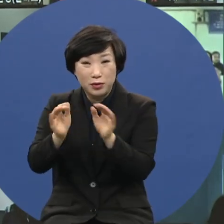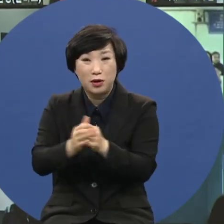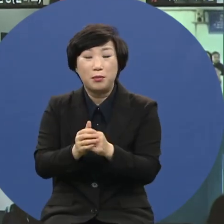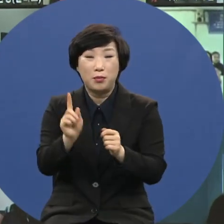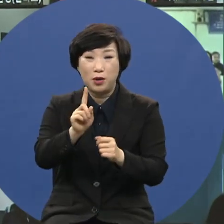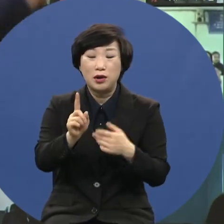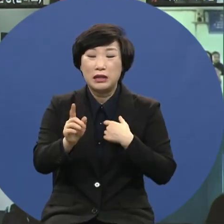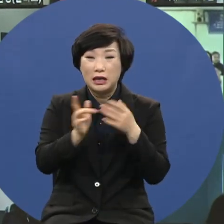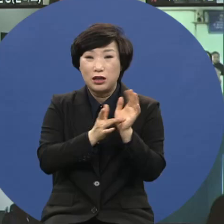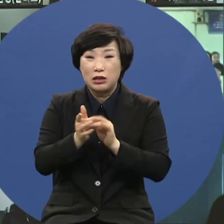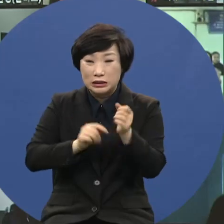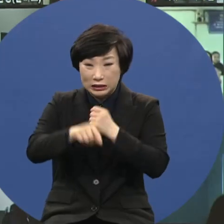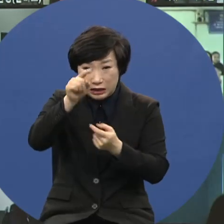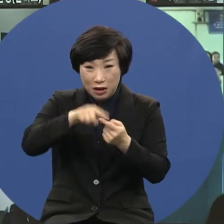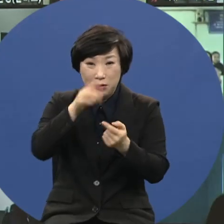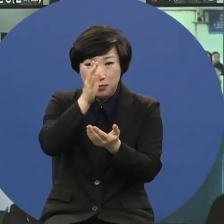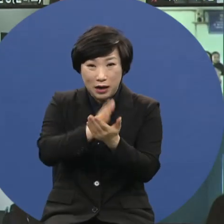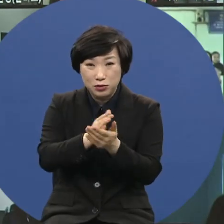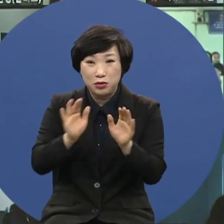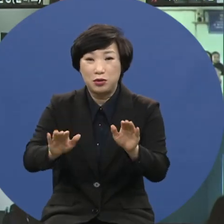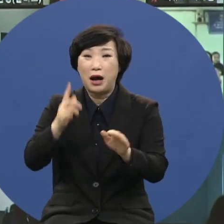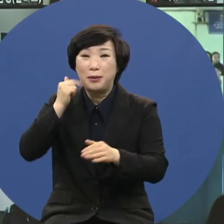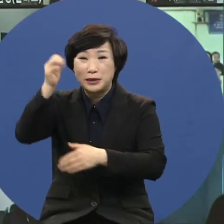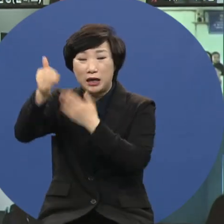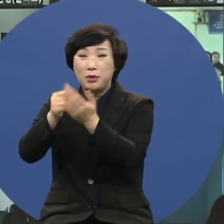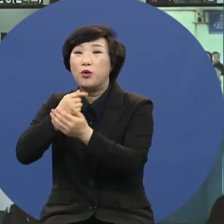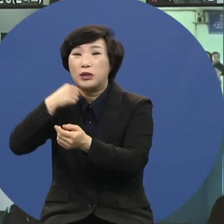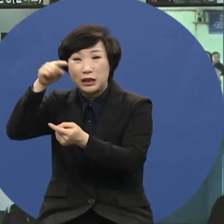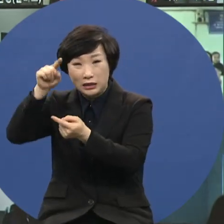뜻대로 나를 죽이시옵소서.